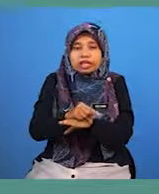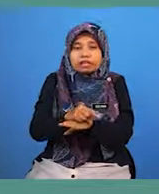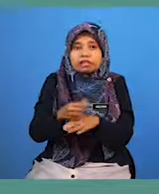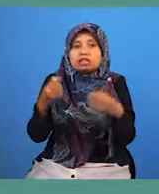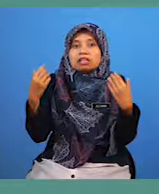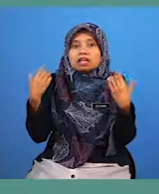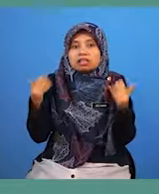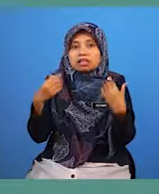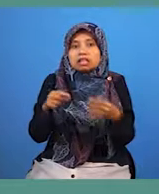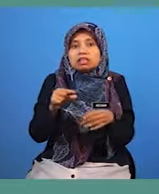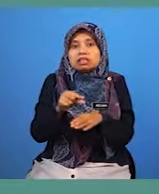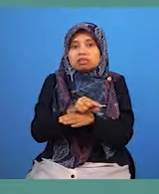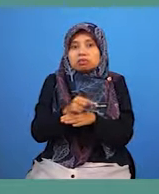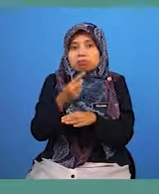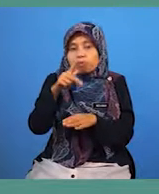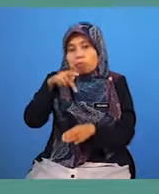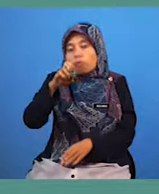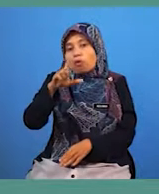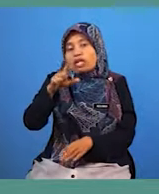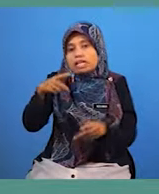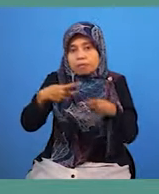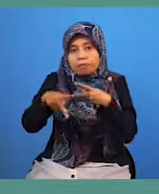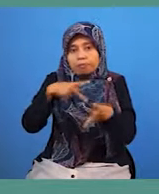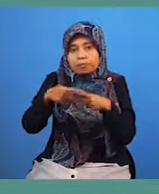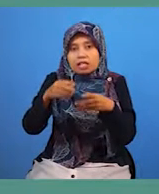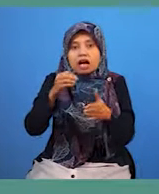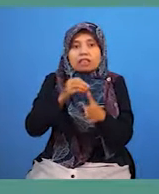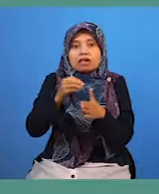daripada polietilena, plastik atau gelas.